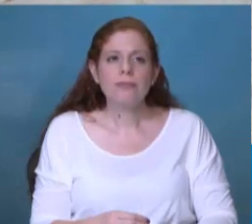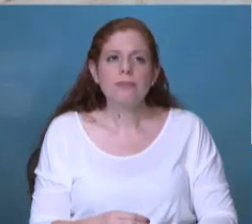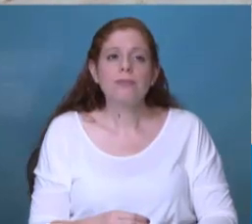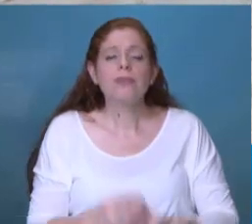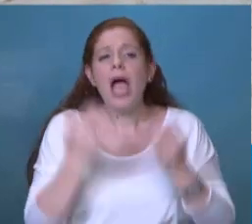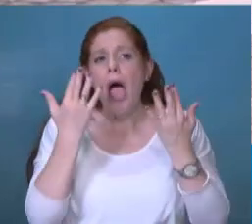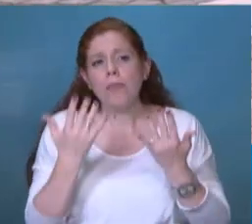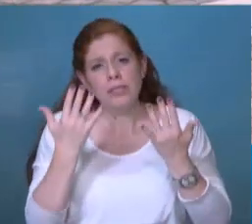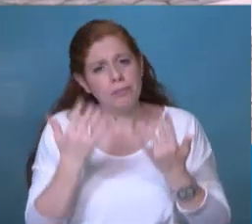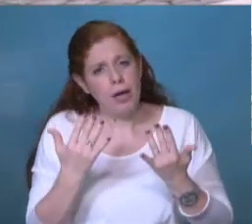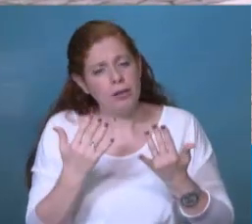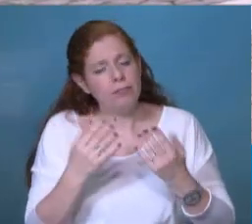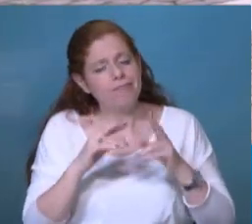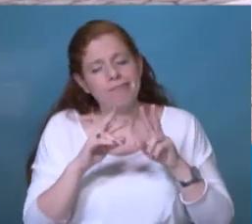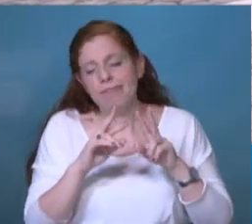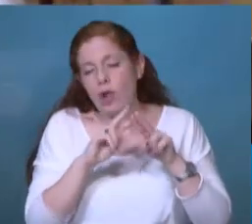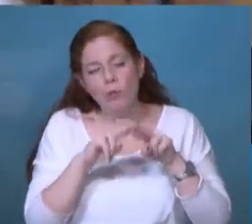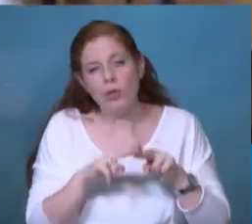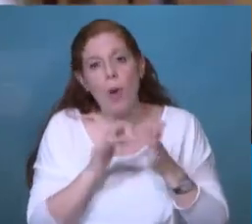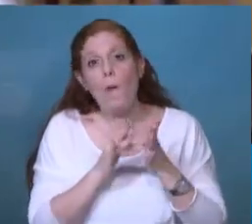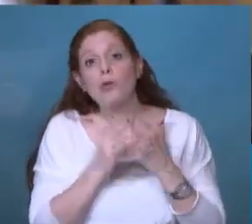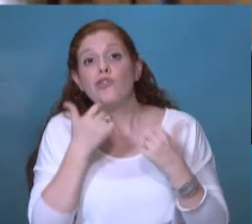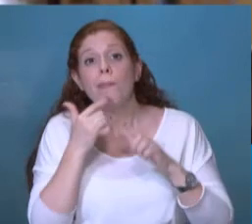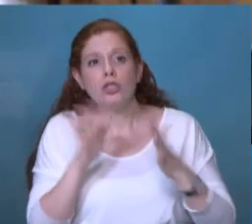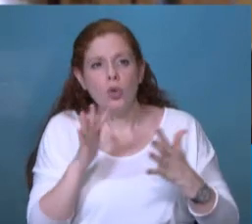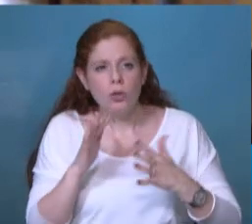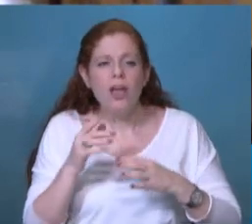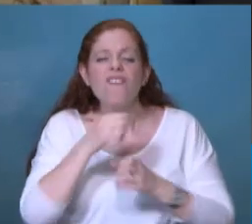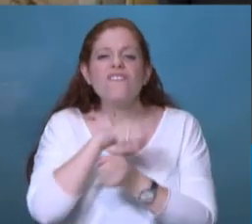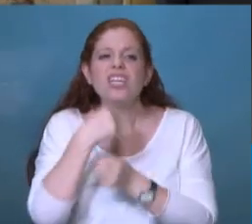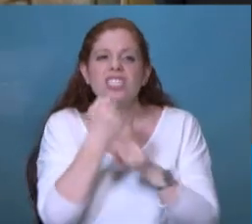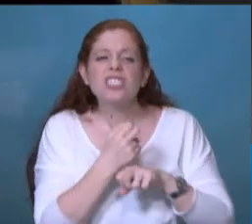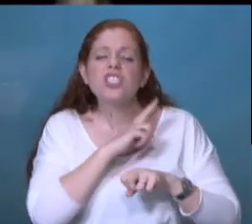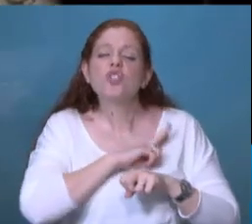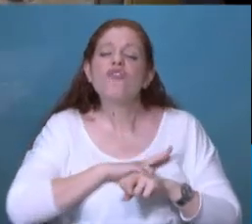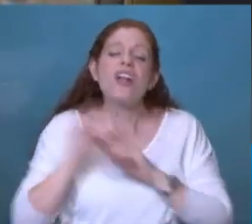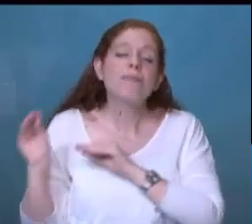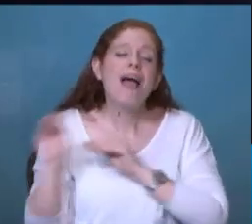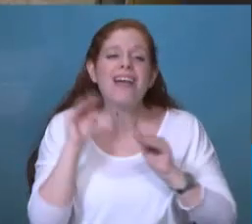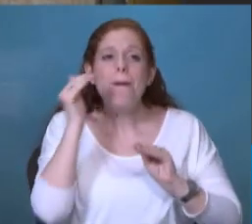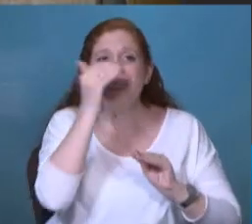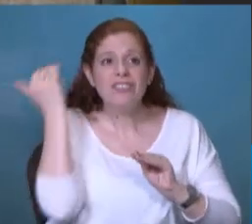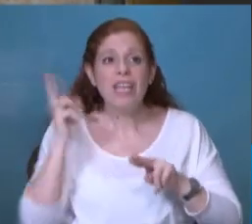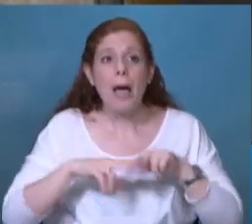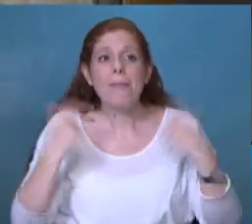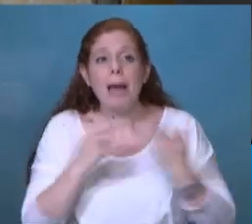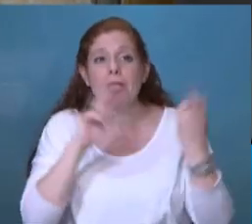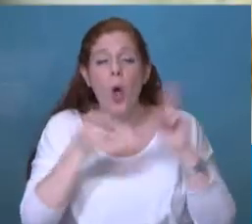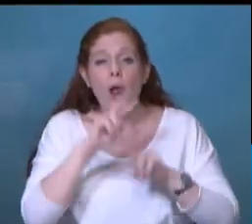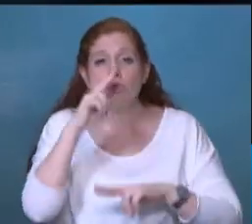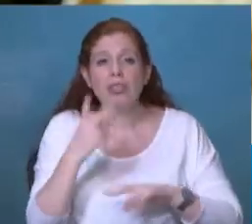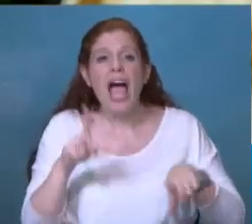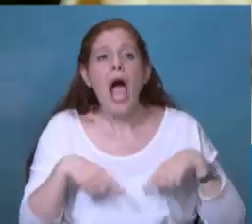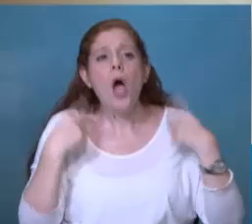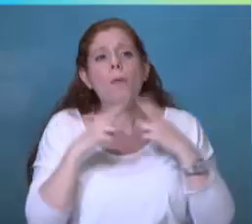המספרים אינם משאירים מקום לפרשנות. ונציה סובלת מהגירה שלילית מסיבית. לאחר מלחמת העולם השנייה חיו בעיר